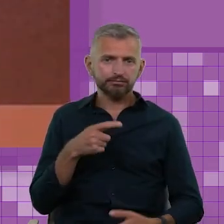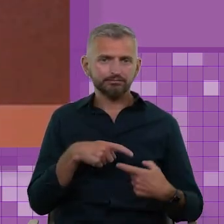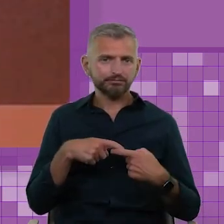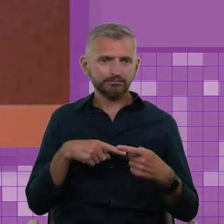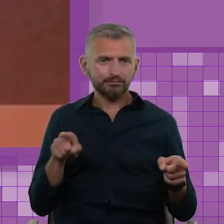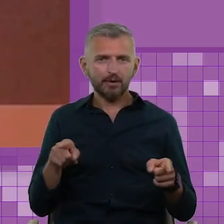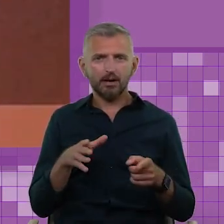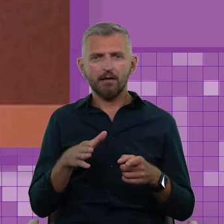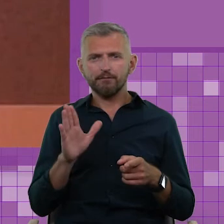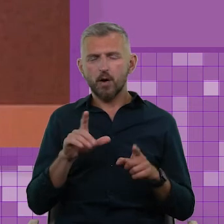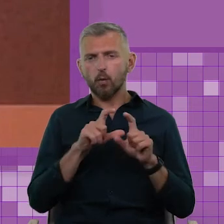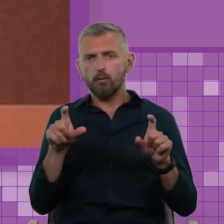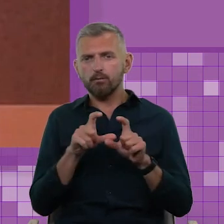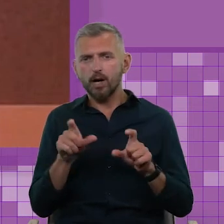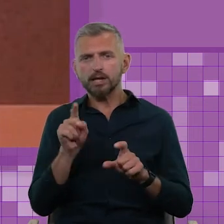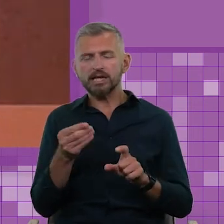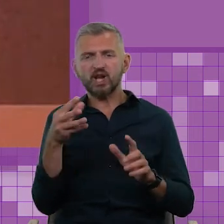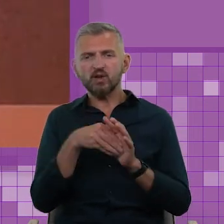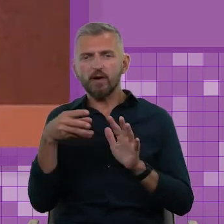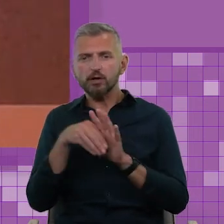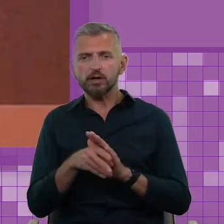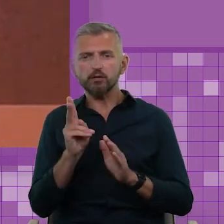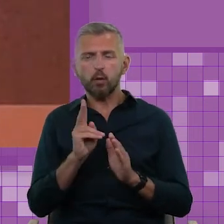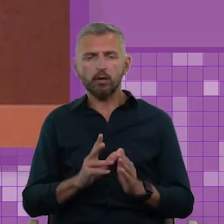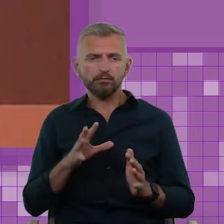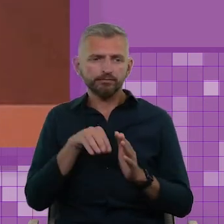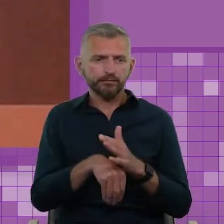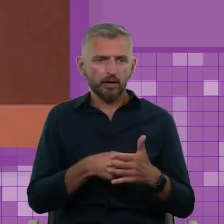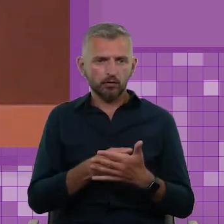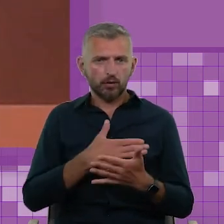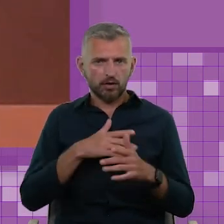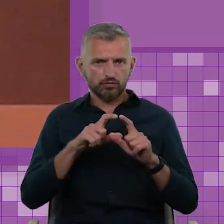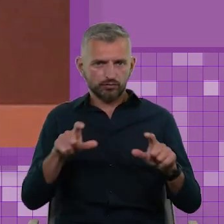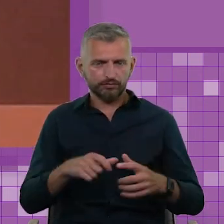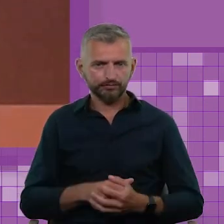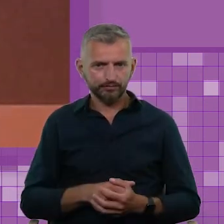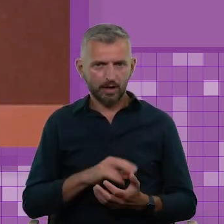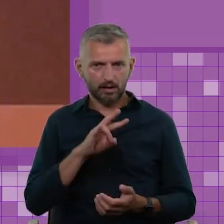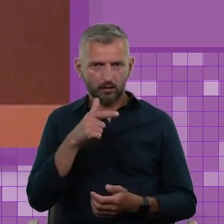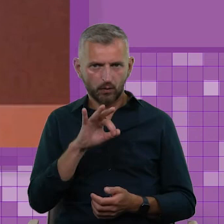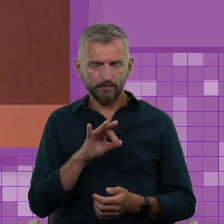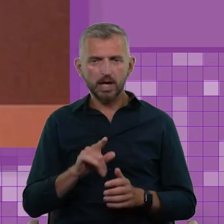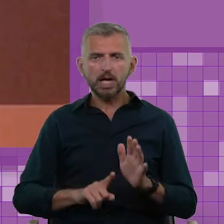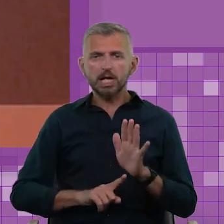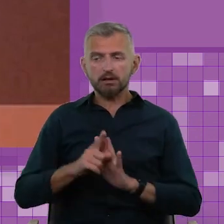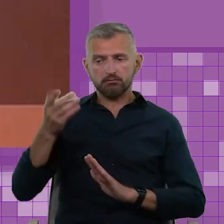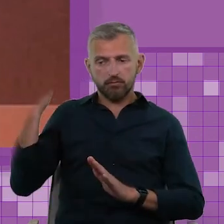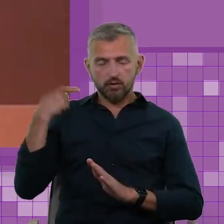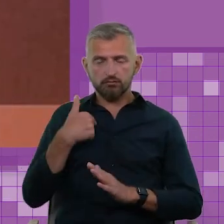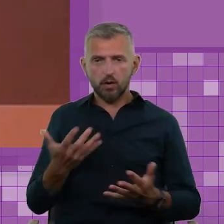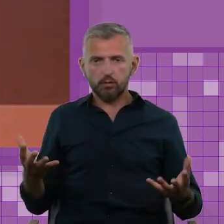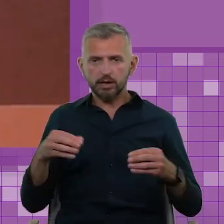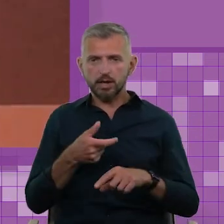портфельних компаніях тих інвесторів, які доєдналися до UA Tech Circle. Спочатку ініціативи ми